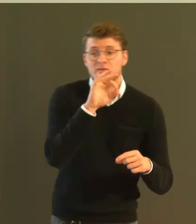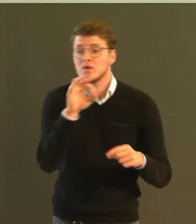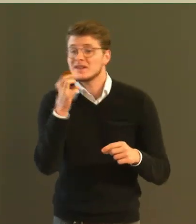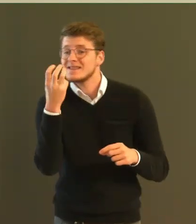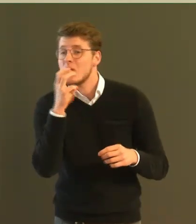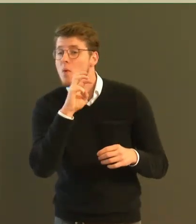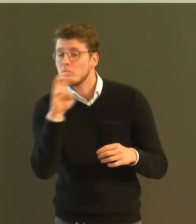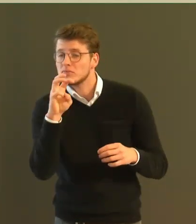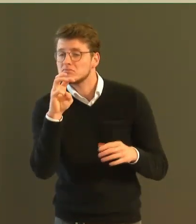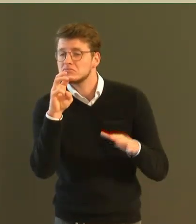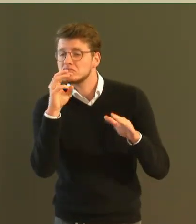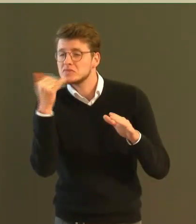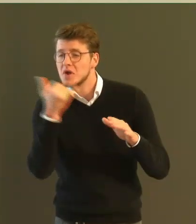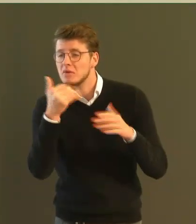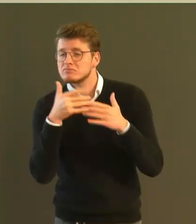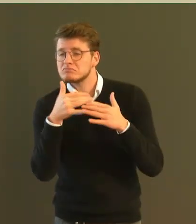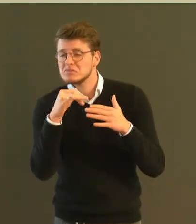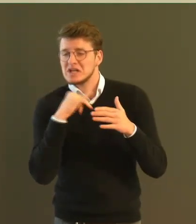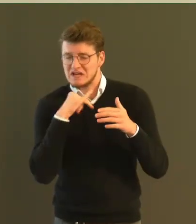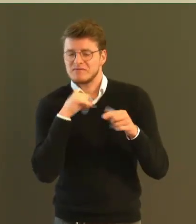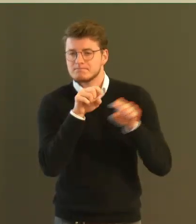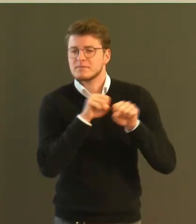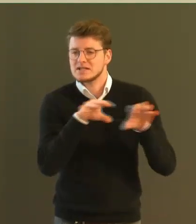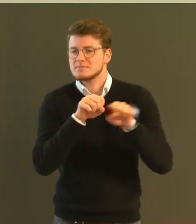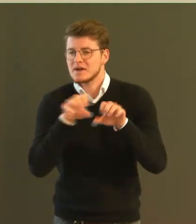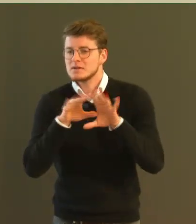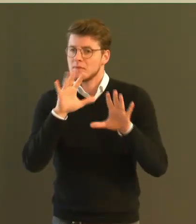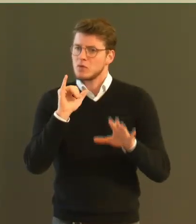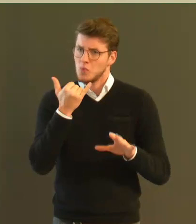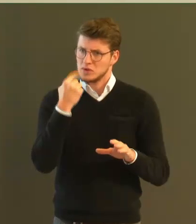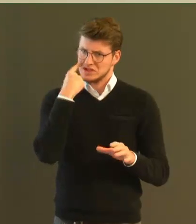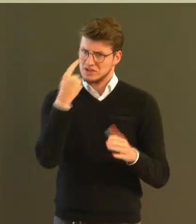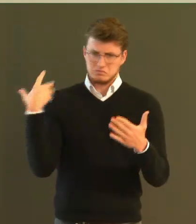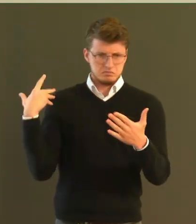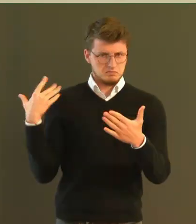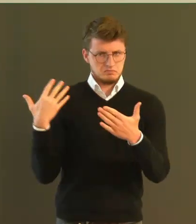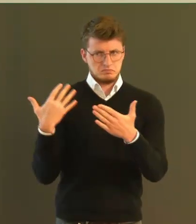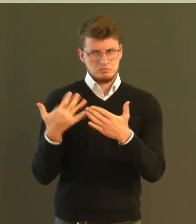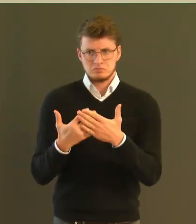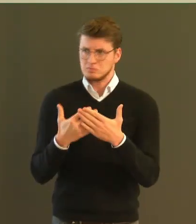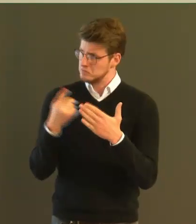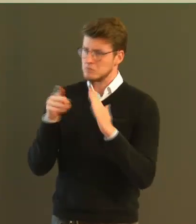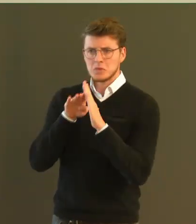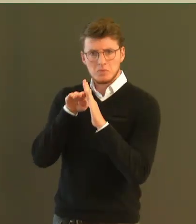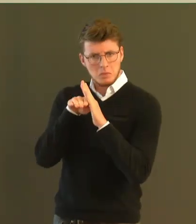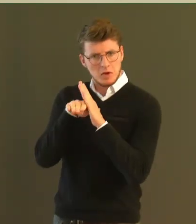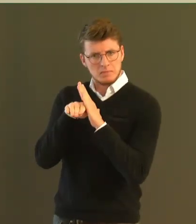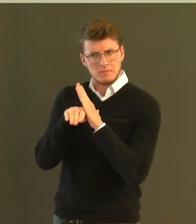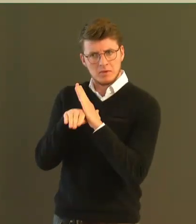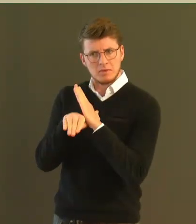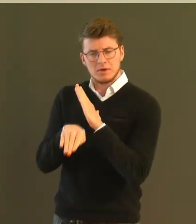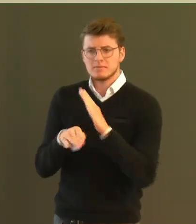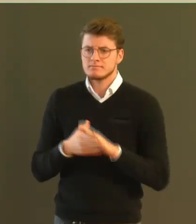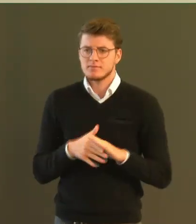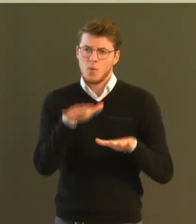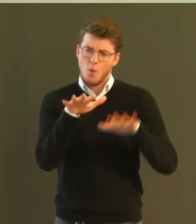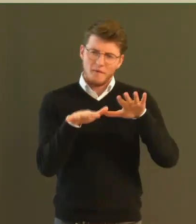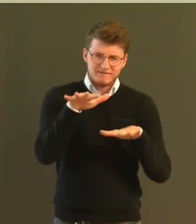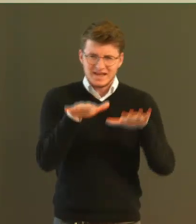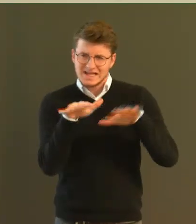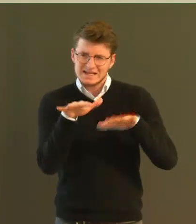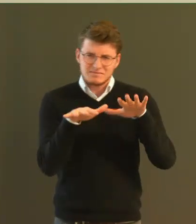manteau xing dote de 30 rouvrir selon leurs termes and take down this way of metal à